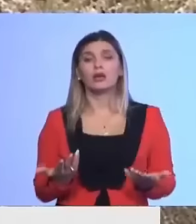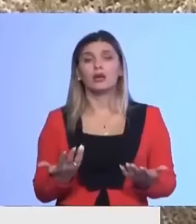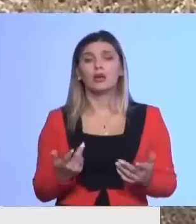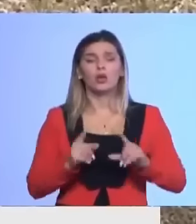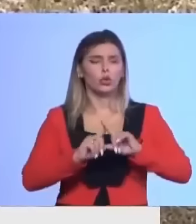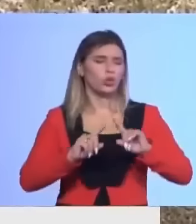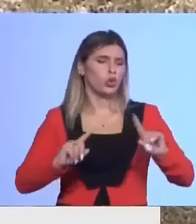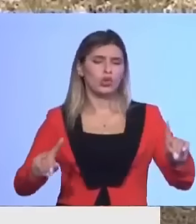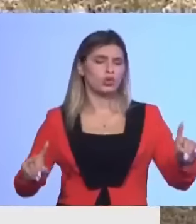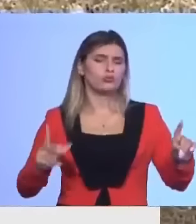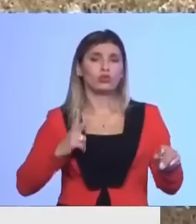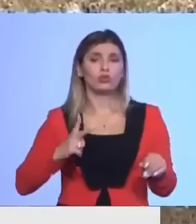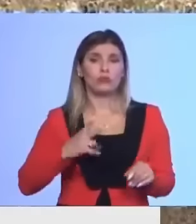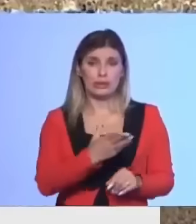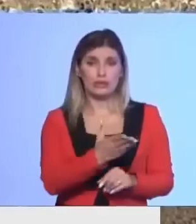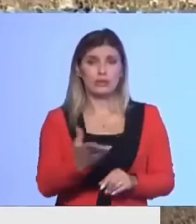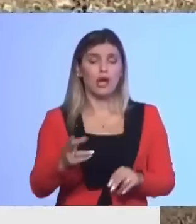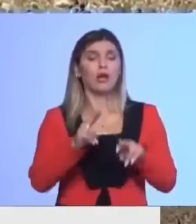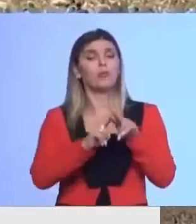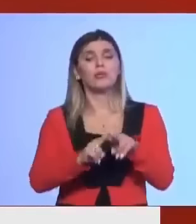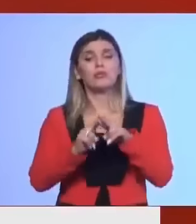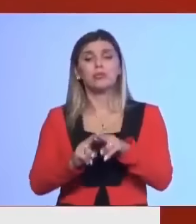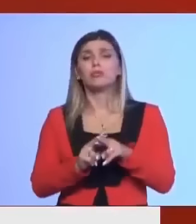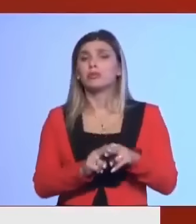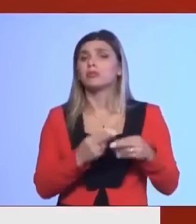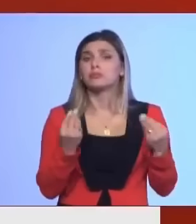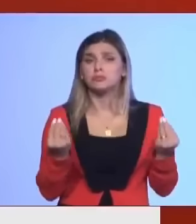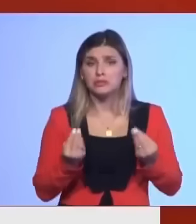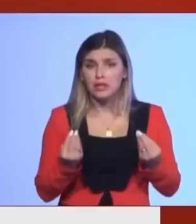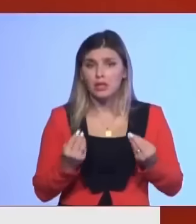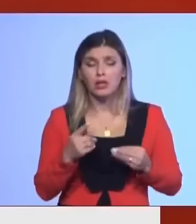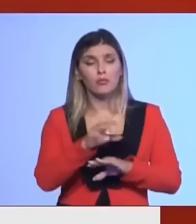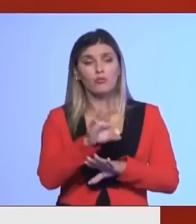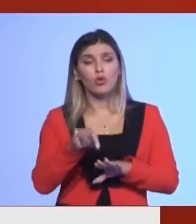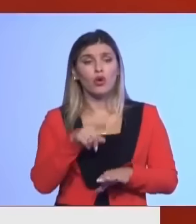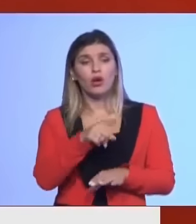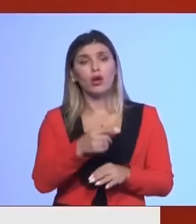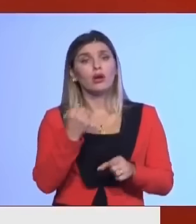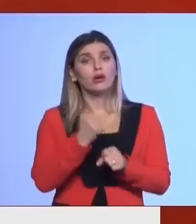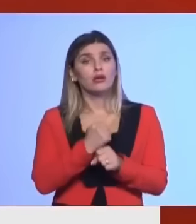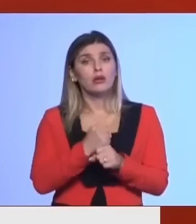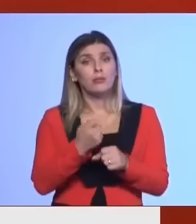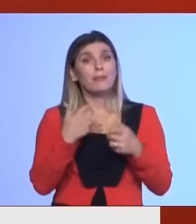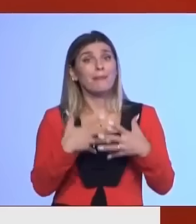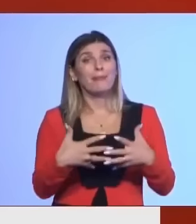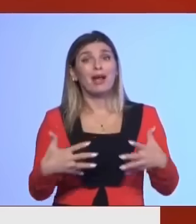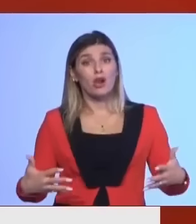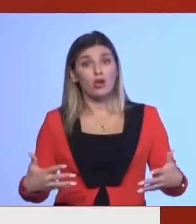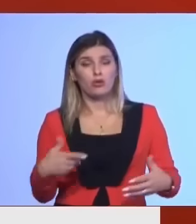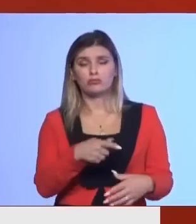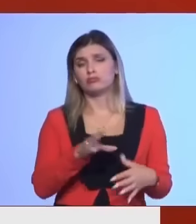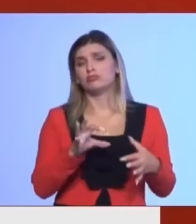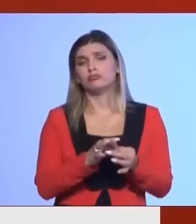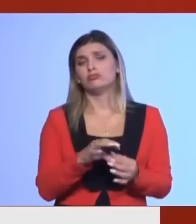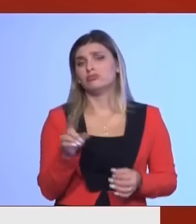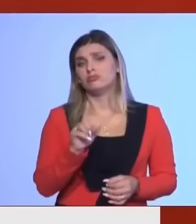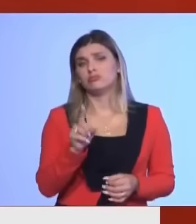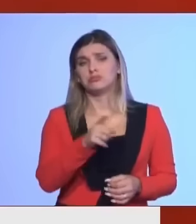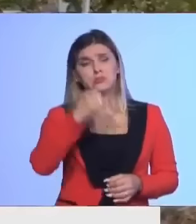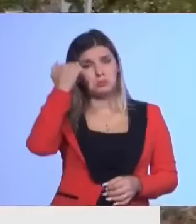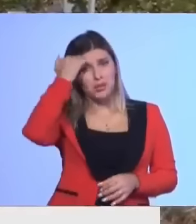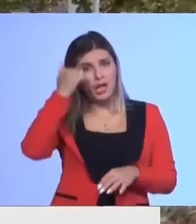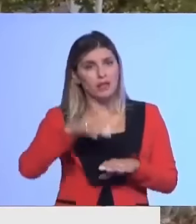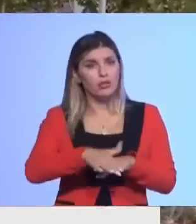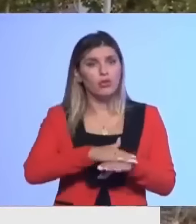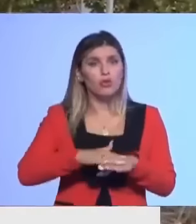dëfryese për qytetarët po ngecin sepse nuk u takojnë projekteve megalomane, milionshe, ku dominon betoni, të